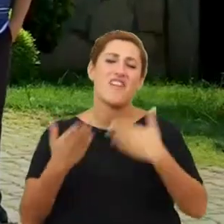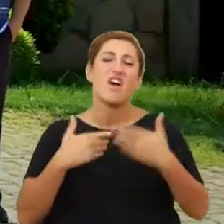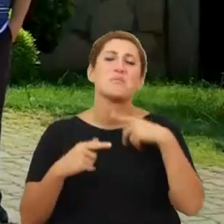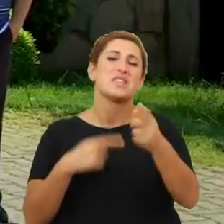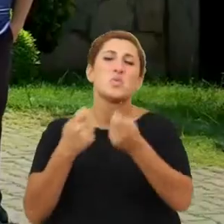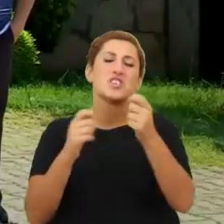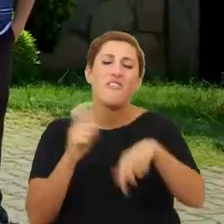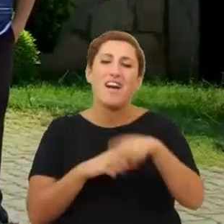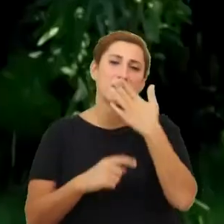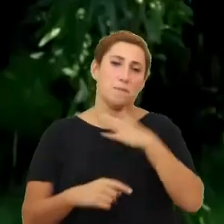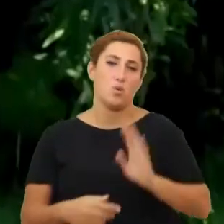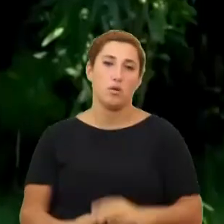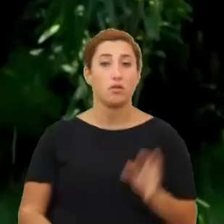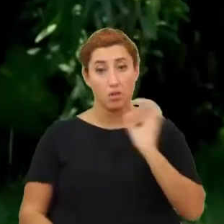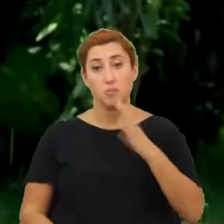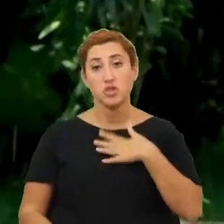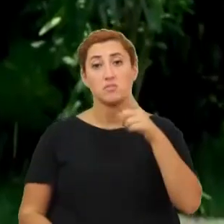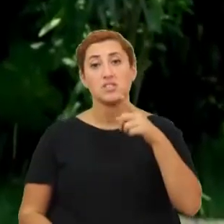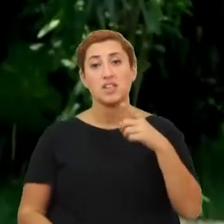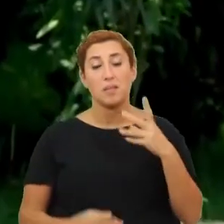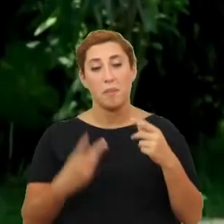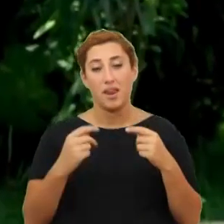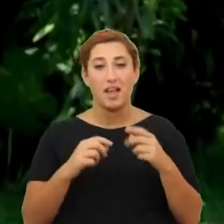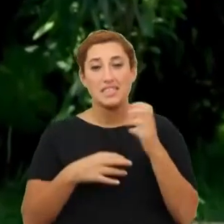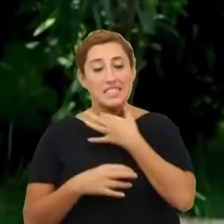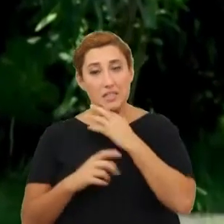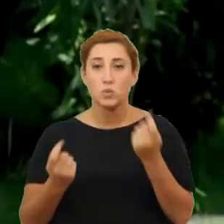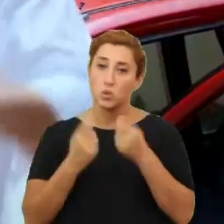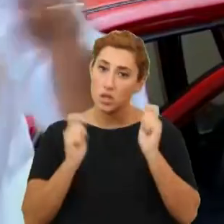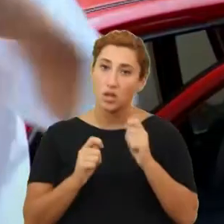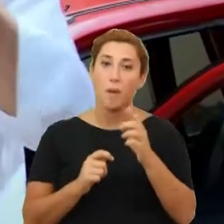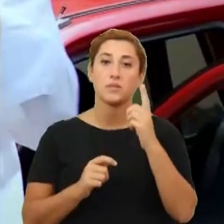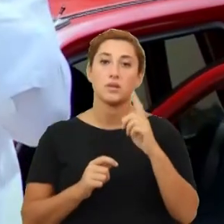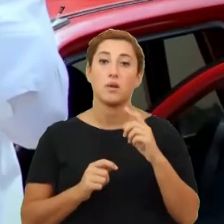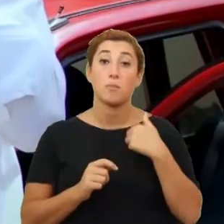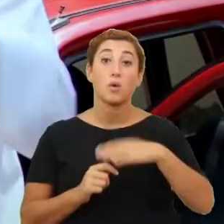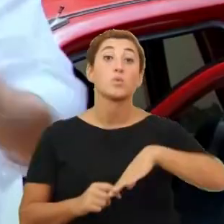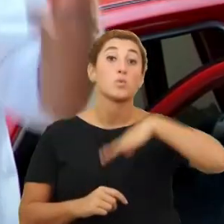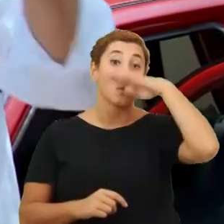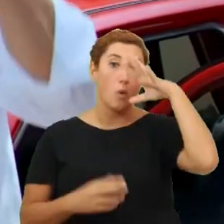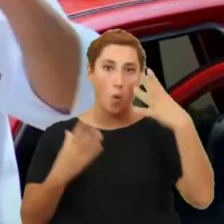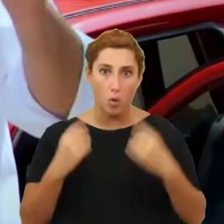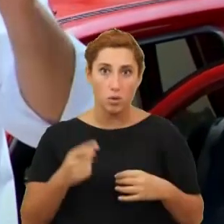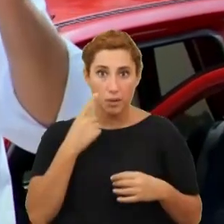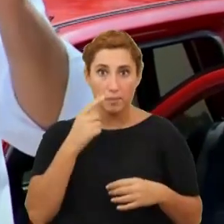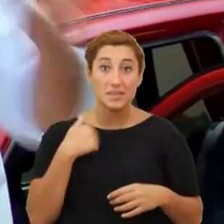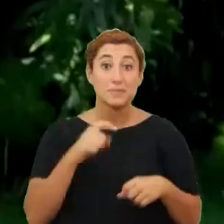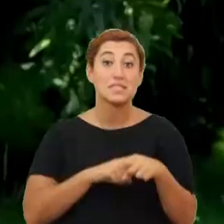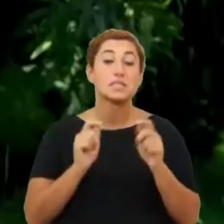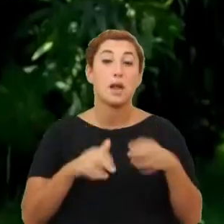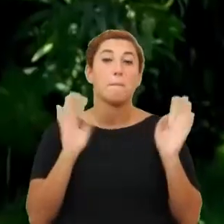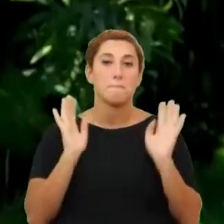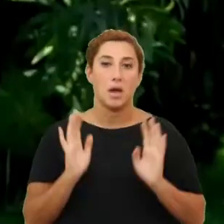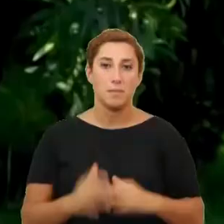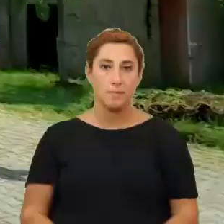felsefenle uğraşacak vaktim yok benim. Tabii canım, sen geçim derdinle uğraş. Benimle niye uğraşayım ki? Şükrü Efendi bak burama kadar geldim. Beni sinirlendirme.